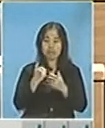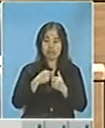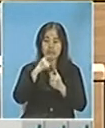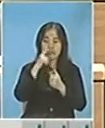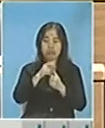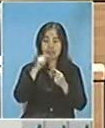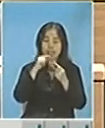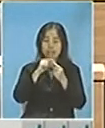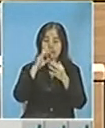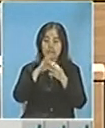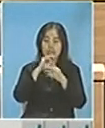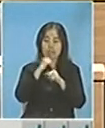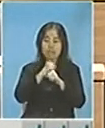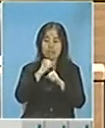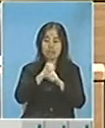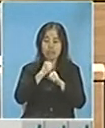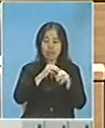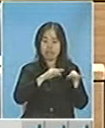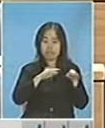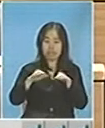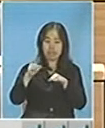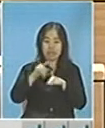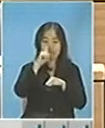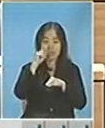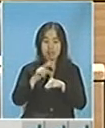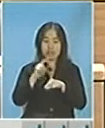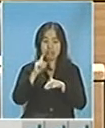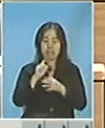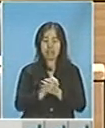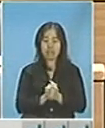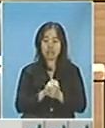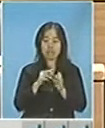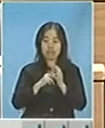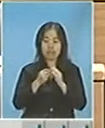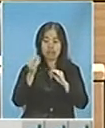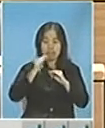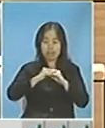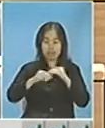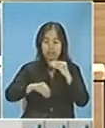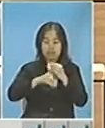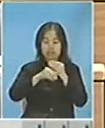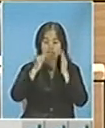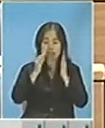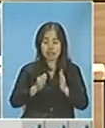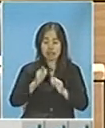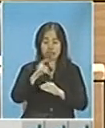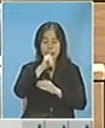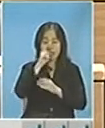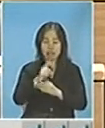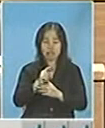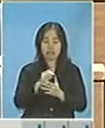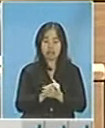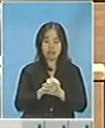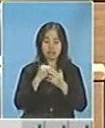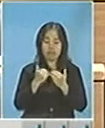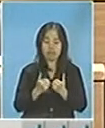บัณฑิตยสถานได้เตรียมความพร้อมมากน้อยขนาดไหนนั่นแปลว่าอาจจะต้องเพิ่มบุคลากรขึ้นทางคณะกรรมการ